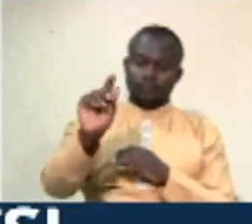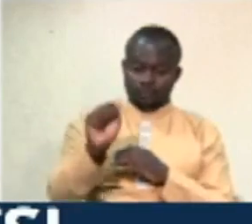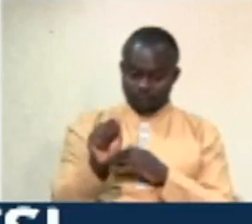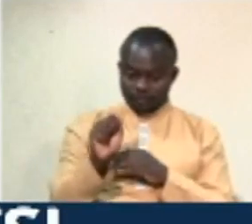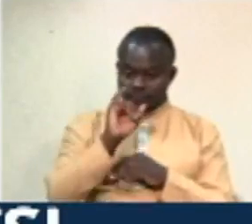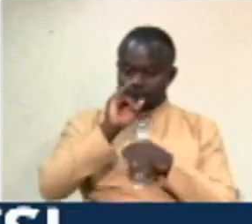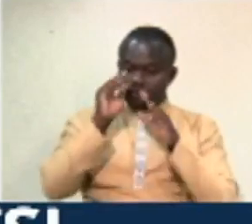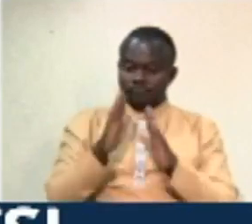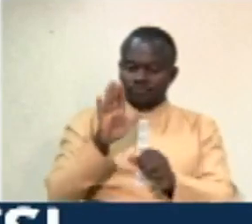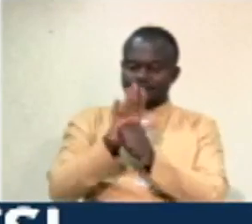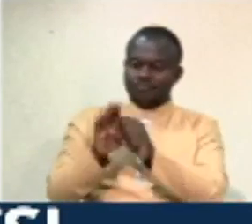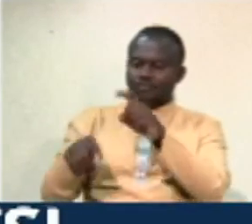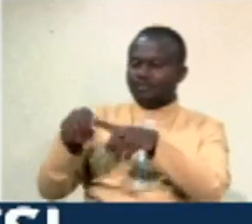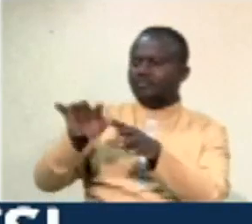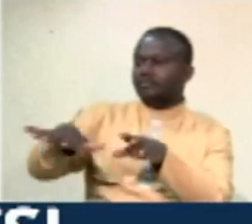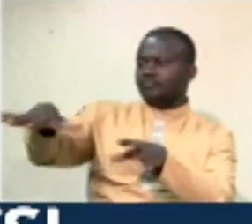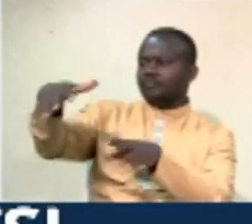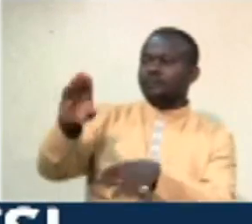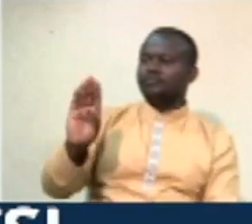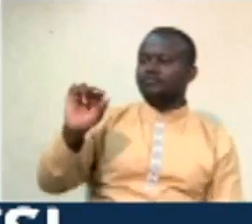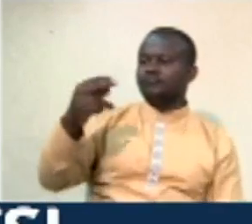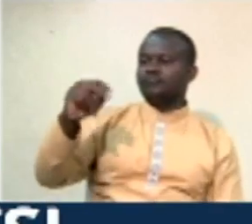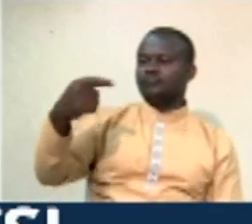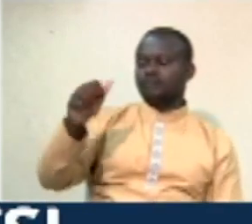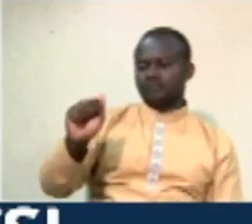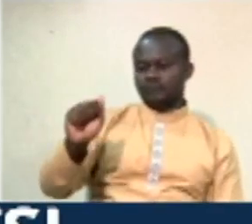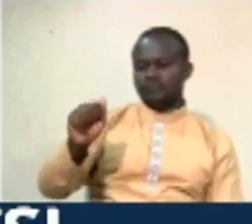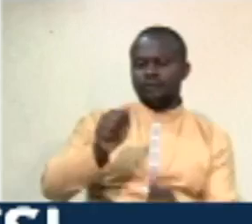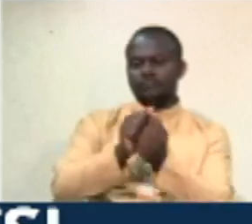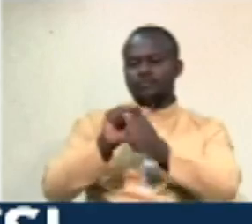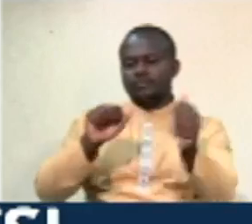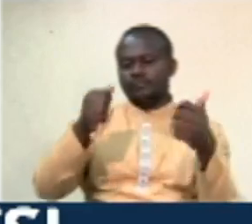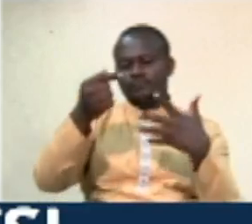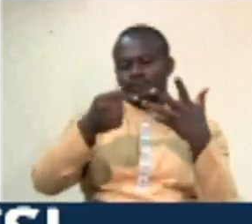biciwe muri Buhinga, muri Cyangugu n'ahandi. Kwizera John Patrick, Televiziyo Rwanda.